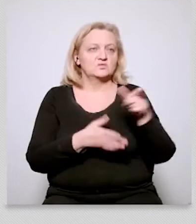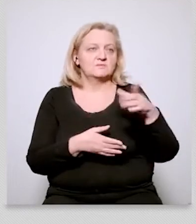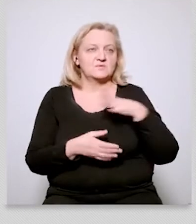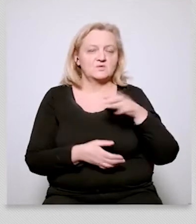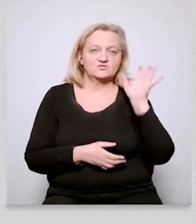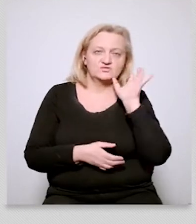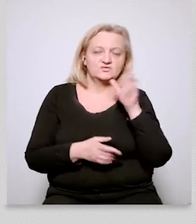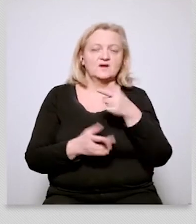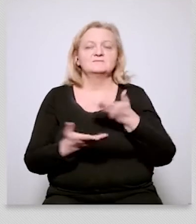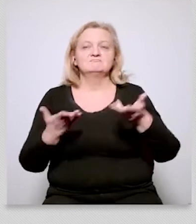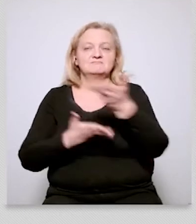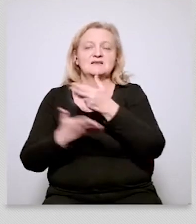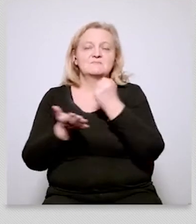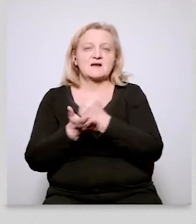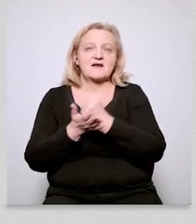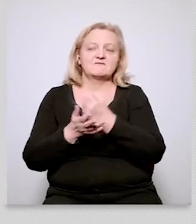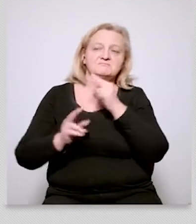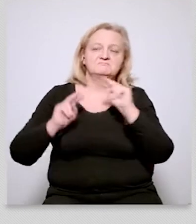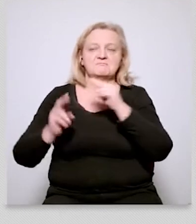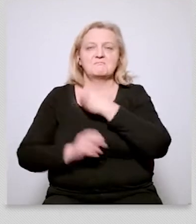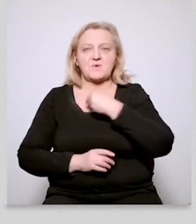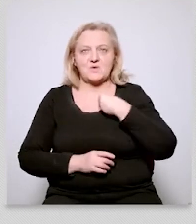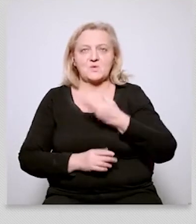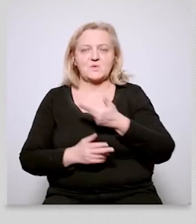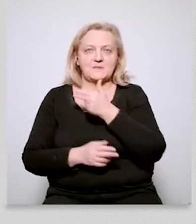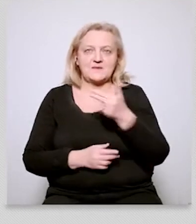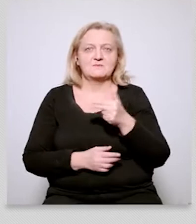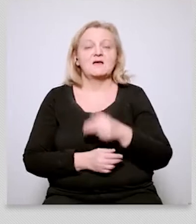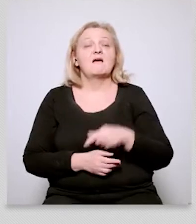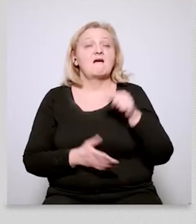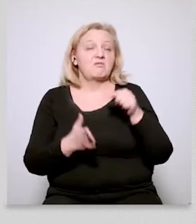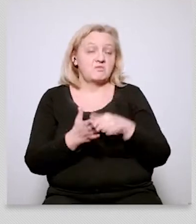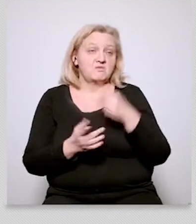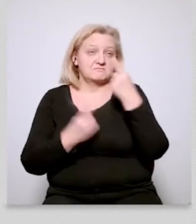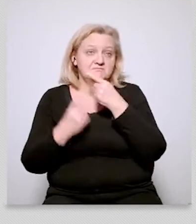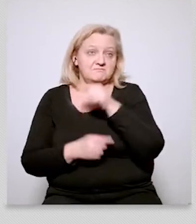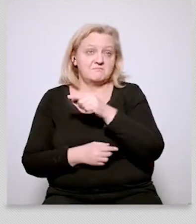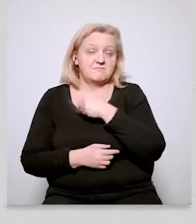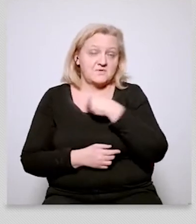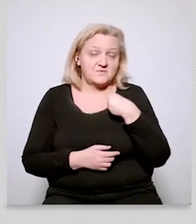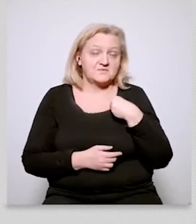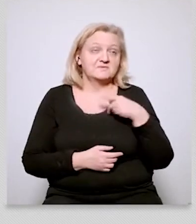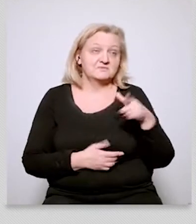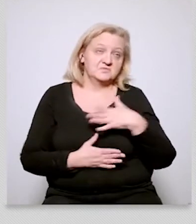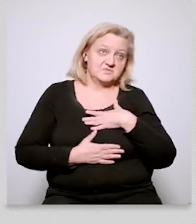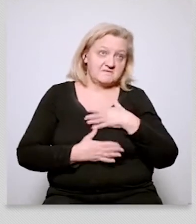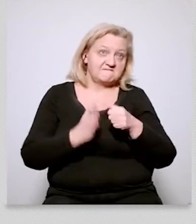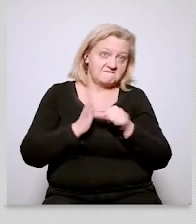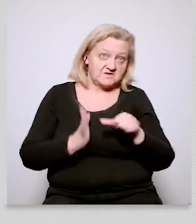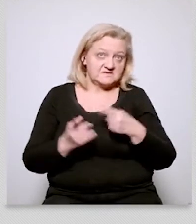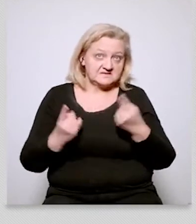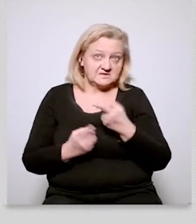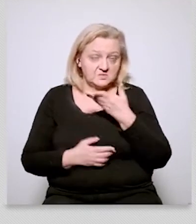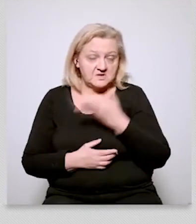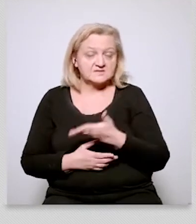się temu, jak wyglądają sprawy z perspektywy polskiej, na ile te perspektywy są w jakiś sposób wyjątkowe, czy